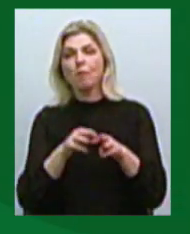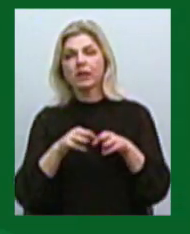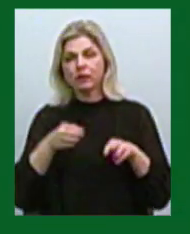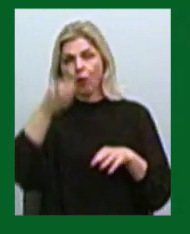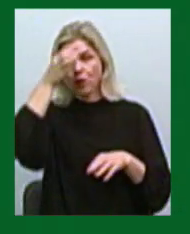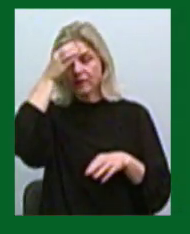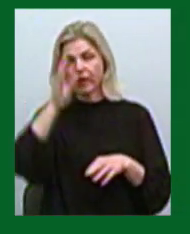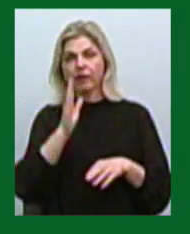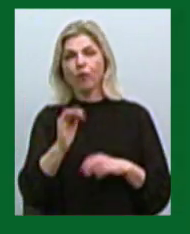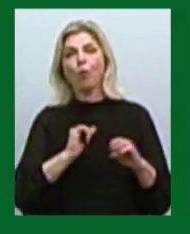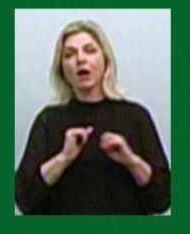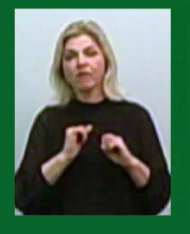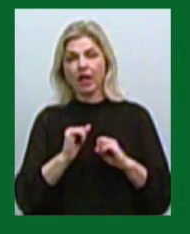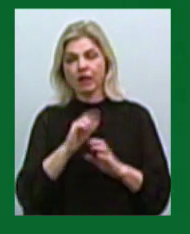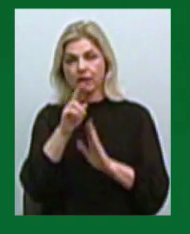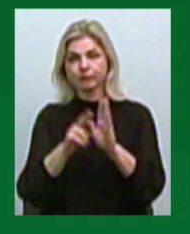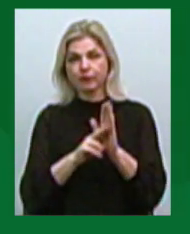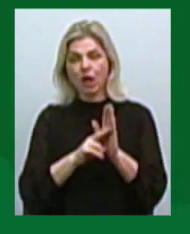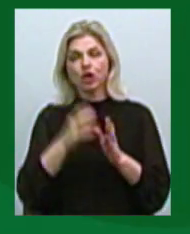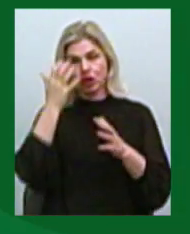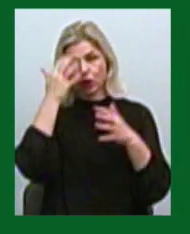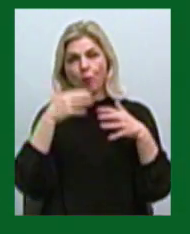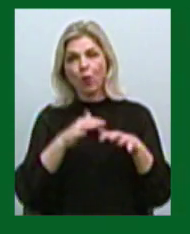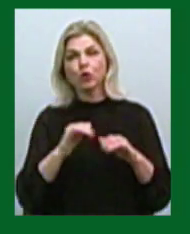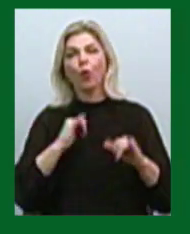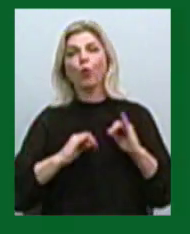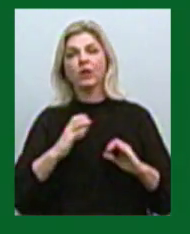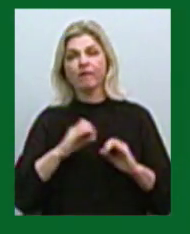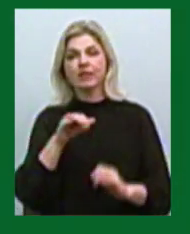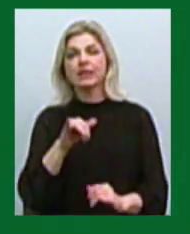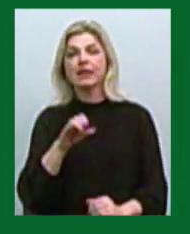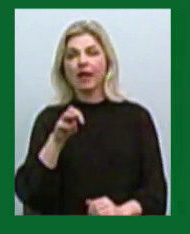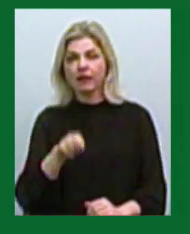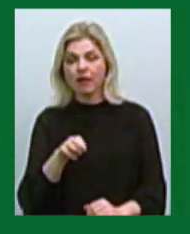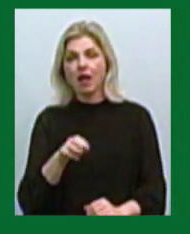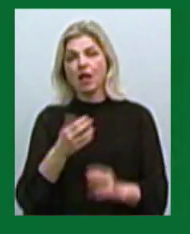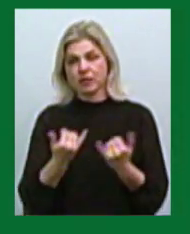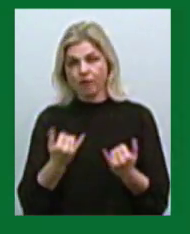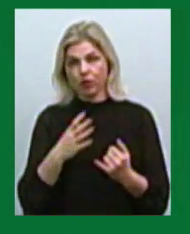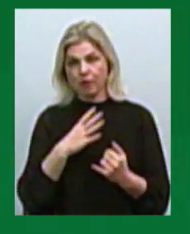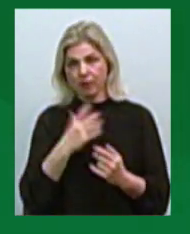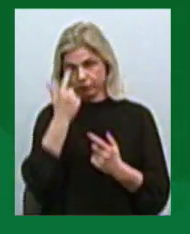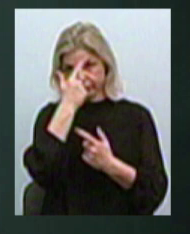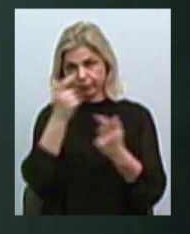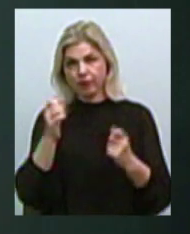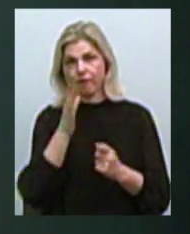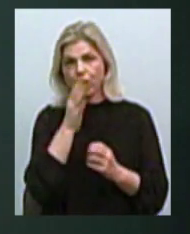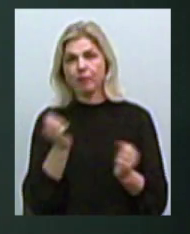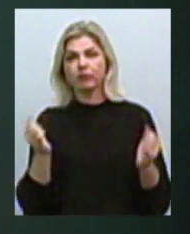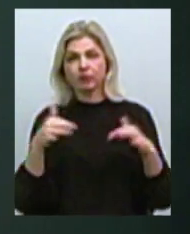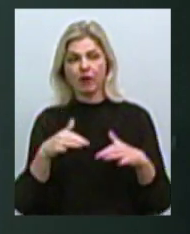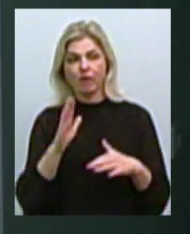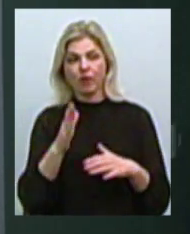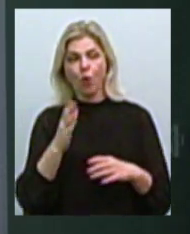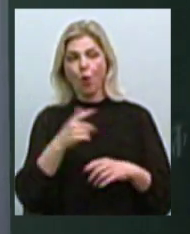оперативне управління Чорноморського національного університету. Про це вони заявили сьогодні під час зібрання у госпіталі. Віктор